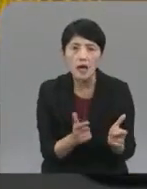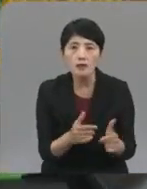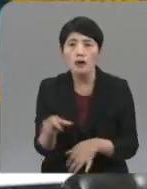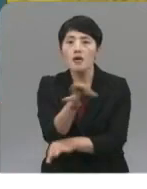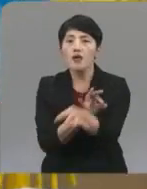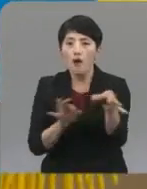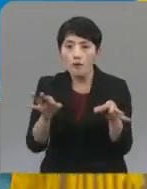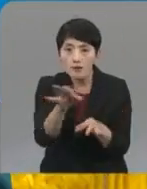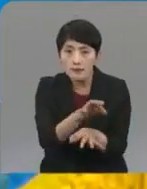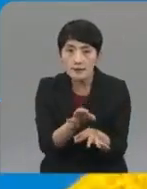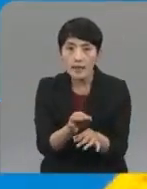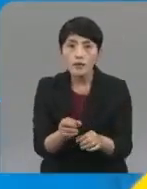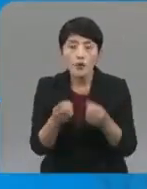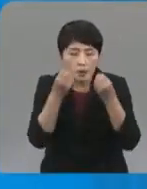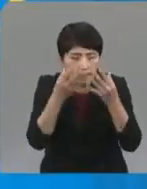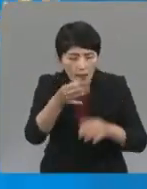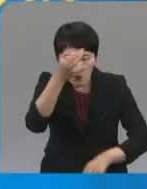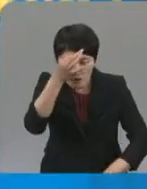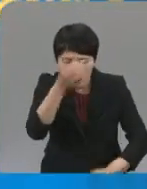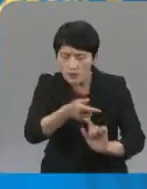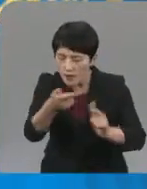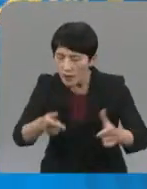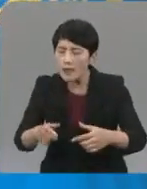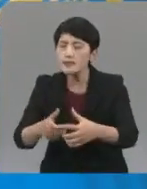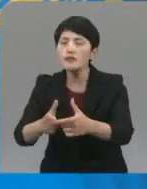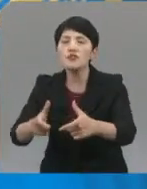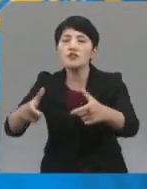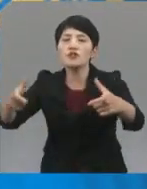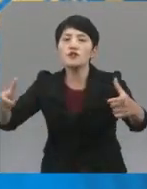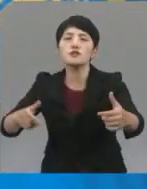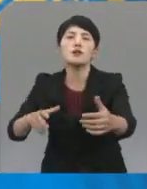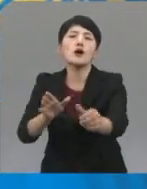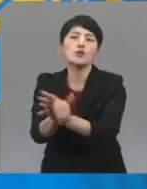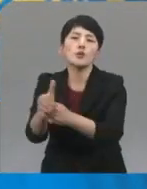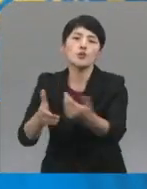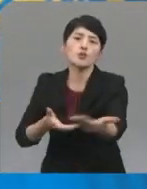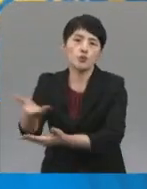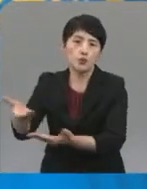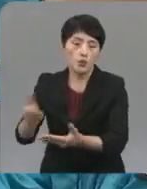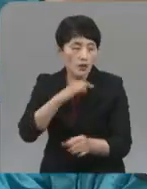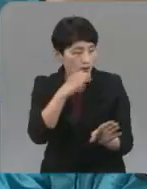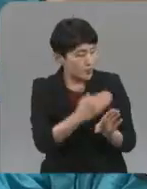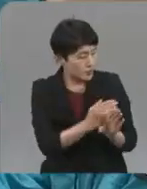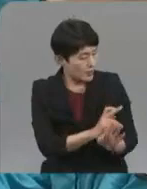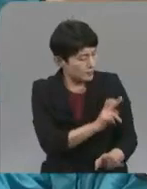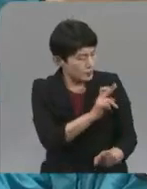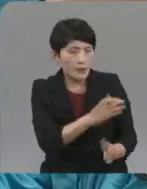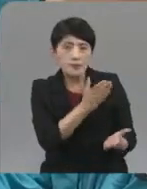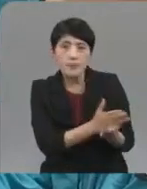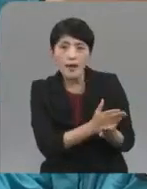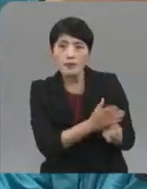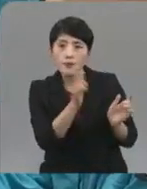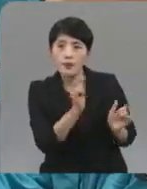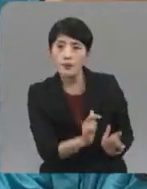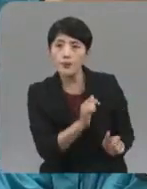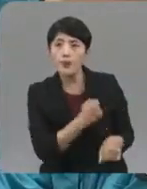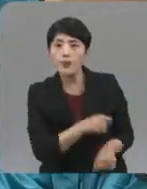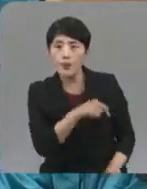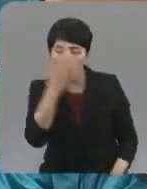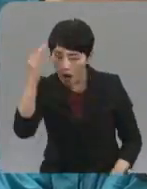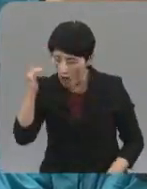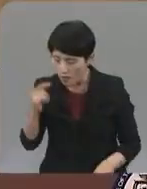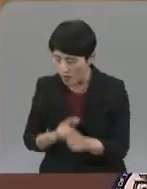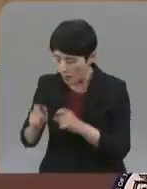отметил южнокорейский Лидер сотрудничество между республикой Корея и США и Японии превратится